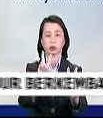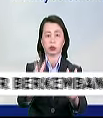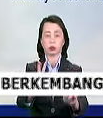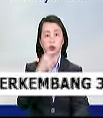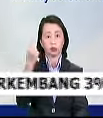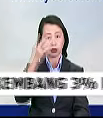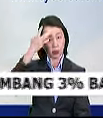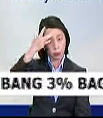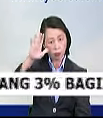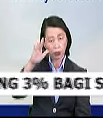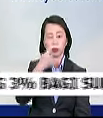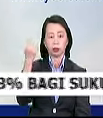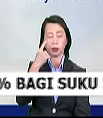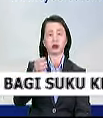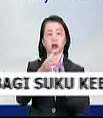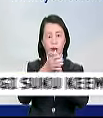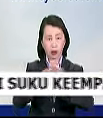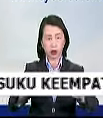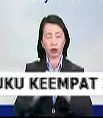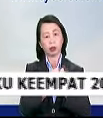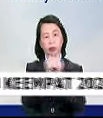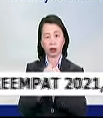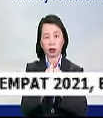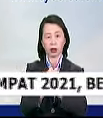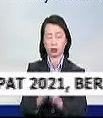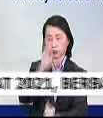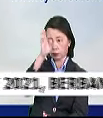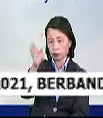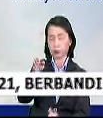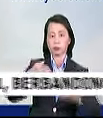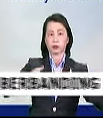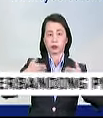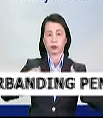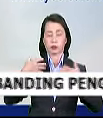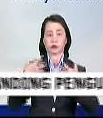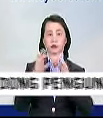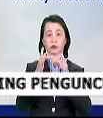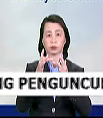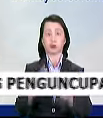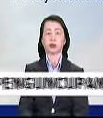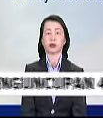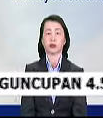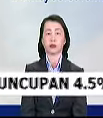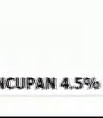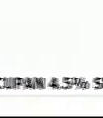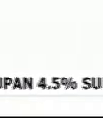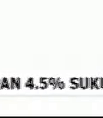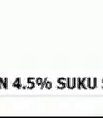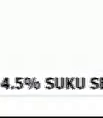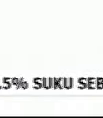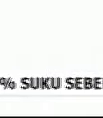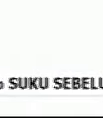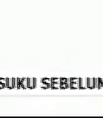Internet 2022. Sentiasa bijak, sentiasa selamat. Bersama-sama kita ke arah kesejahteraan cyber.